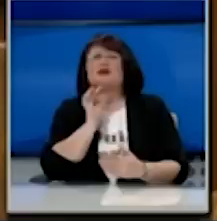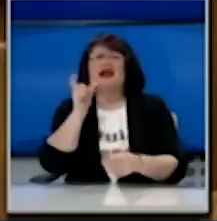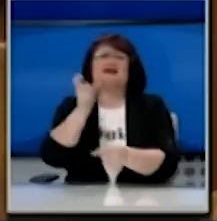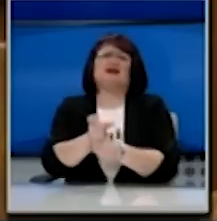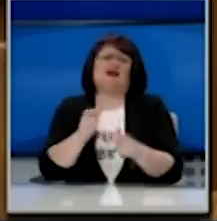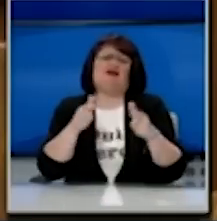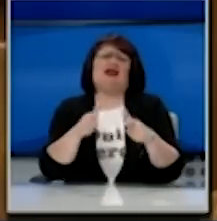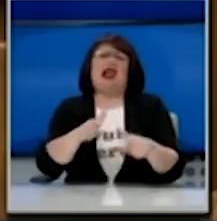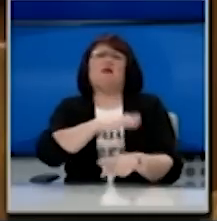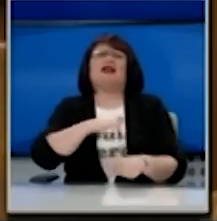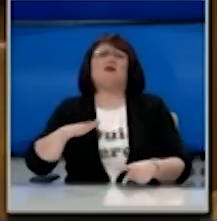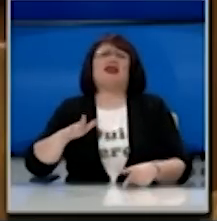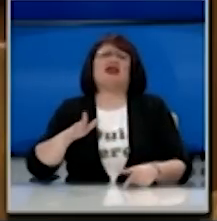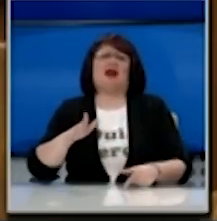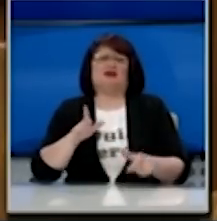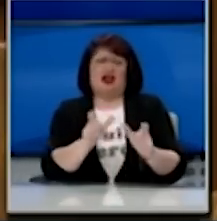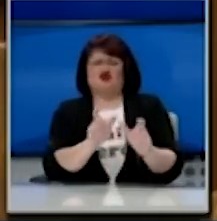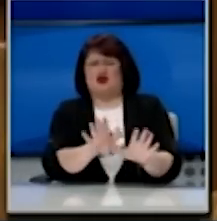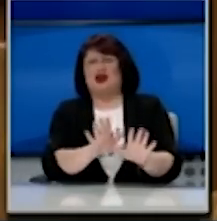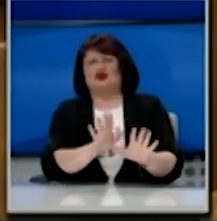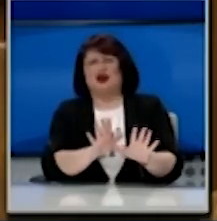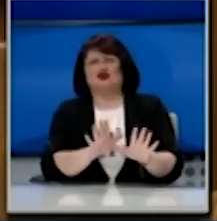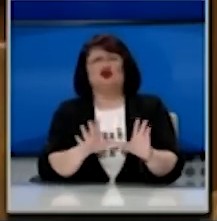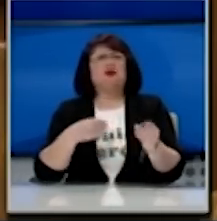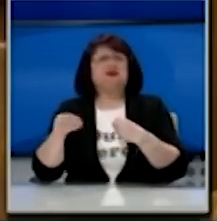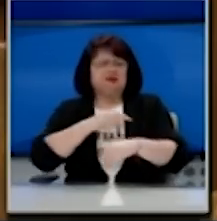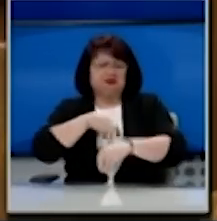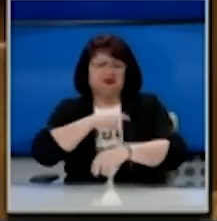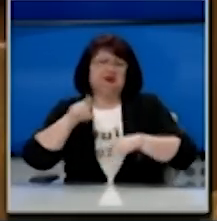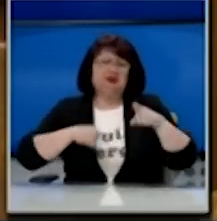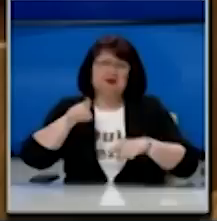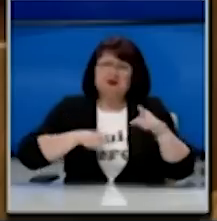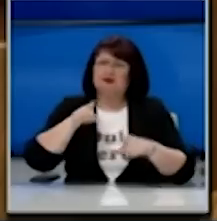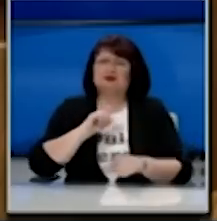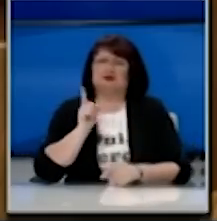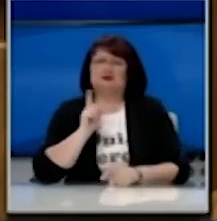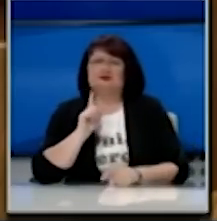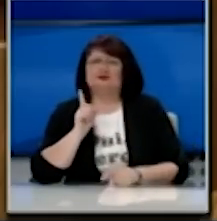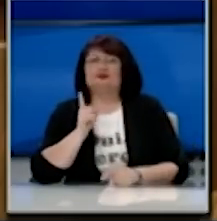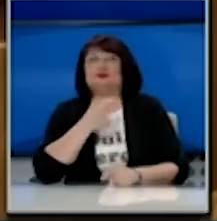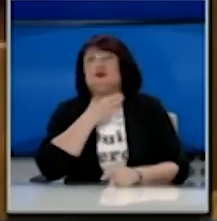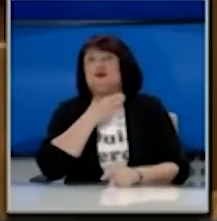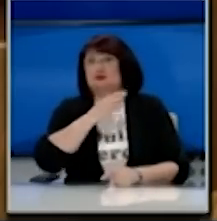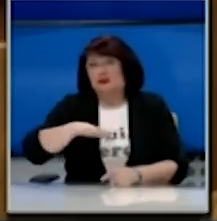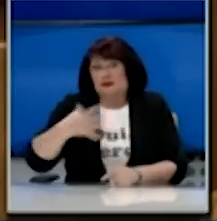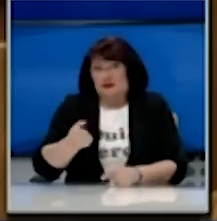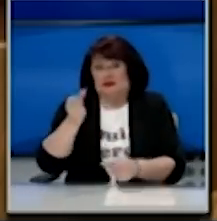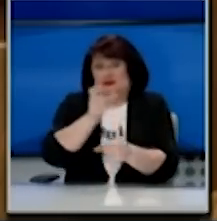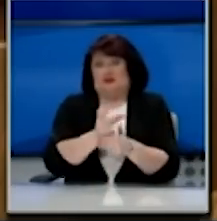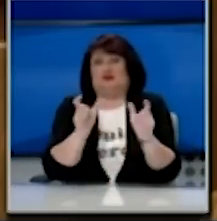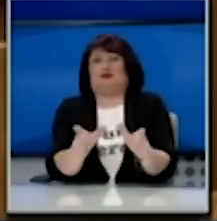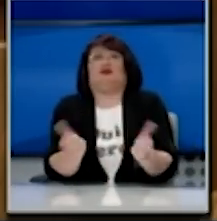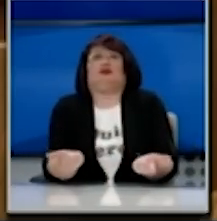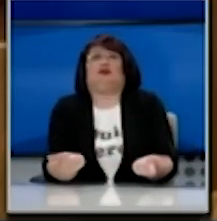παιδοφυλακτήριο προσαρμοσμένο σε ευέλικτες εργασιακές σχέσεις και όχι ως ανάγκη των παιδιών. Αντί